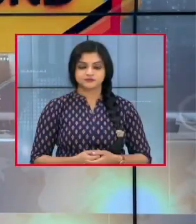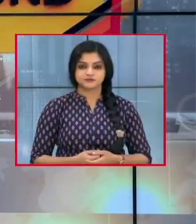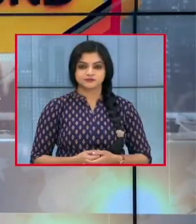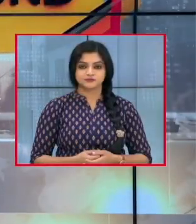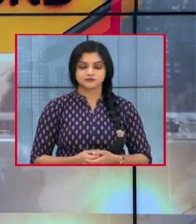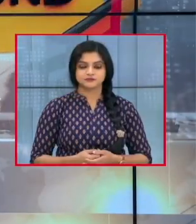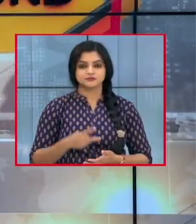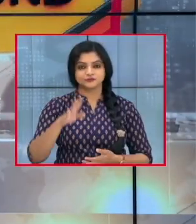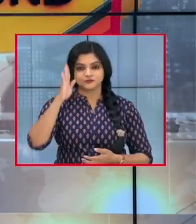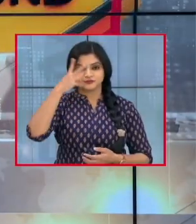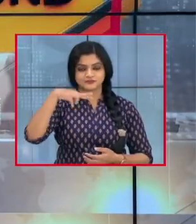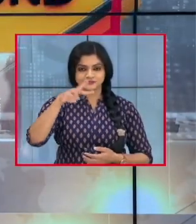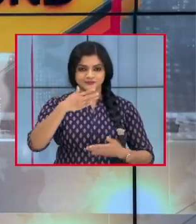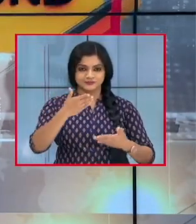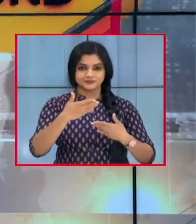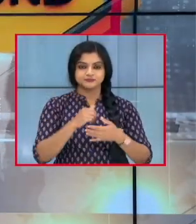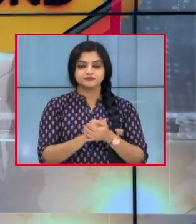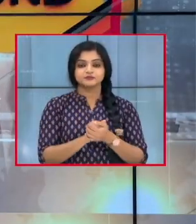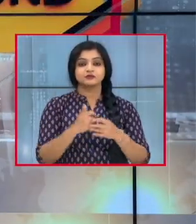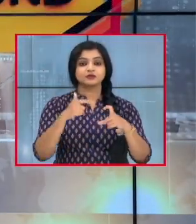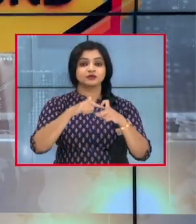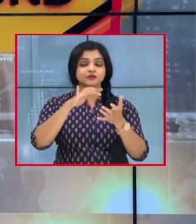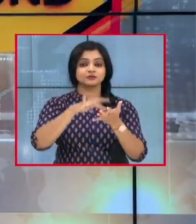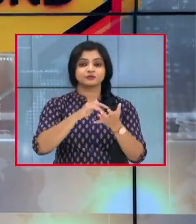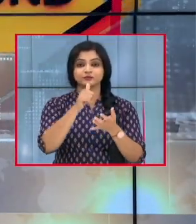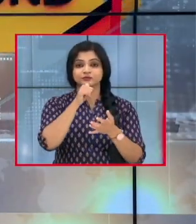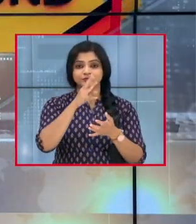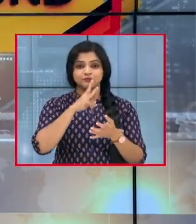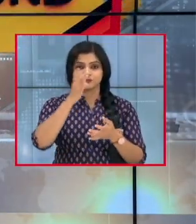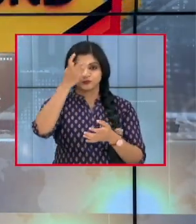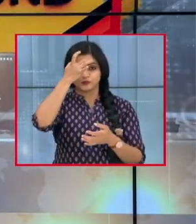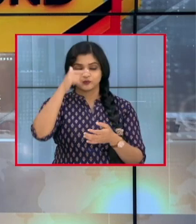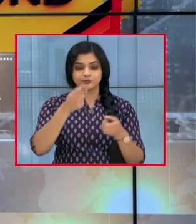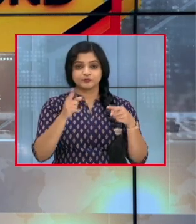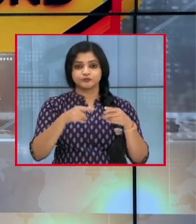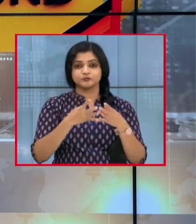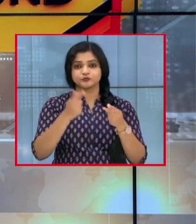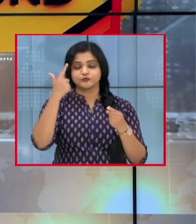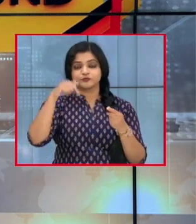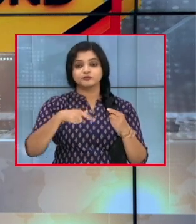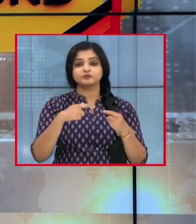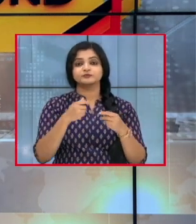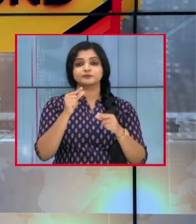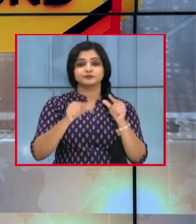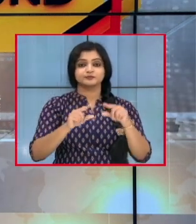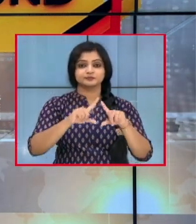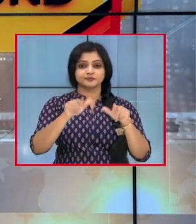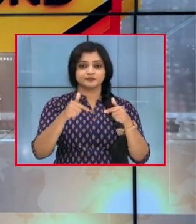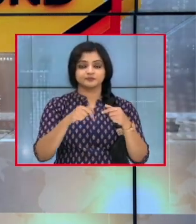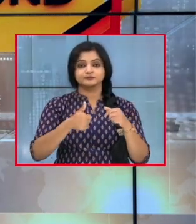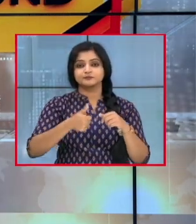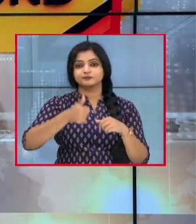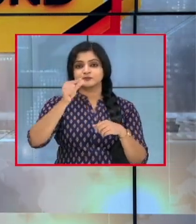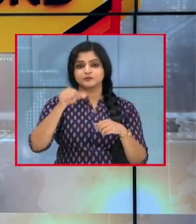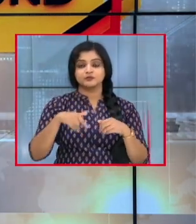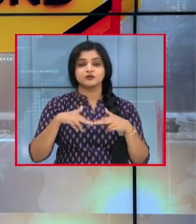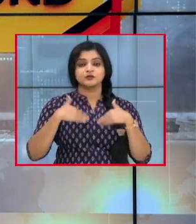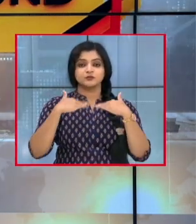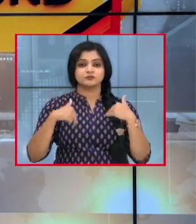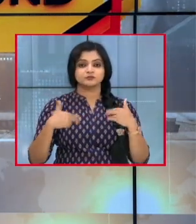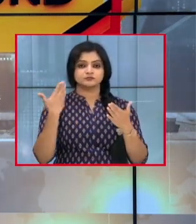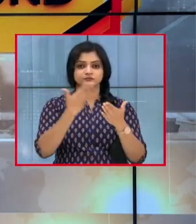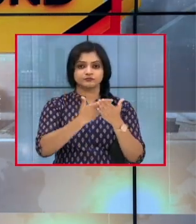നൽകിയത്. റൌണ്ടപ്പിലേക്ക് വീണ്ടും. കൊച്ചിയിലെ കുടിവെള്ള പ്രശ്നത്തിന് പരിഹാരം തേടി ജനകീയ സമിതി ചെയർമാൻ ഇ എൻ നന്ദകുമാർ ഹൈക്കോടതിയെ